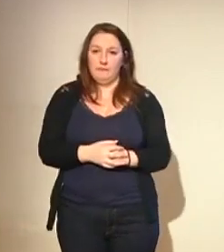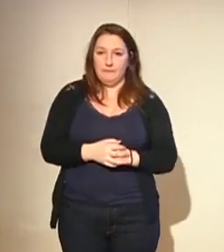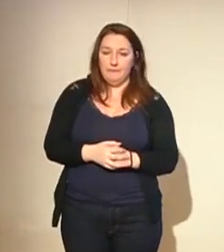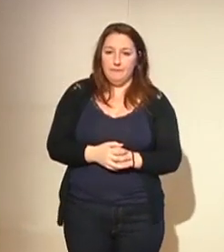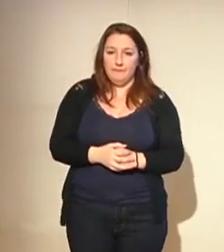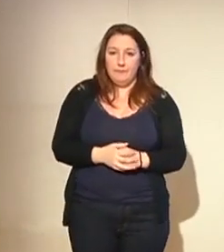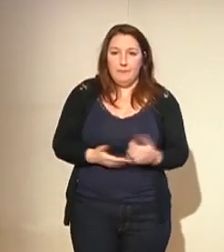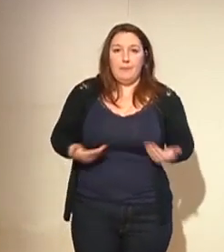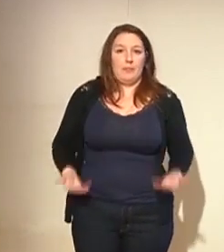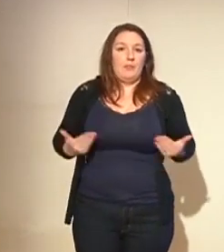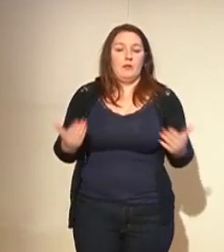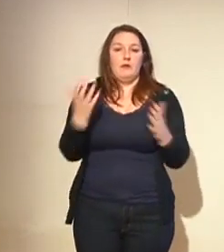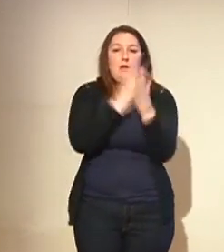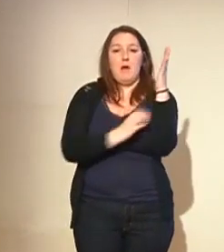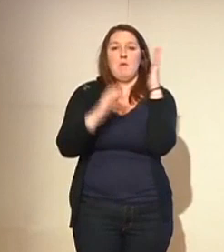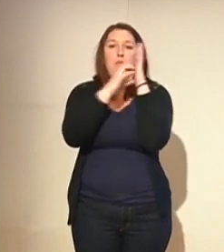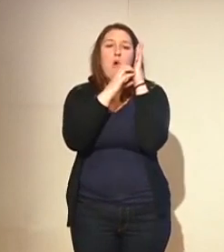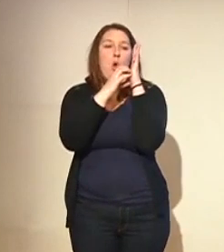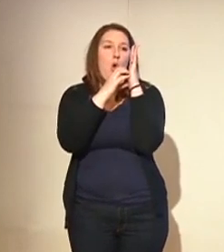donc nous avons un un